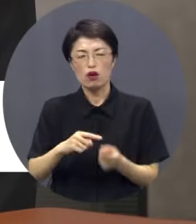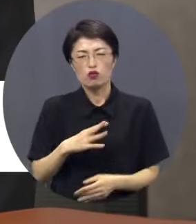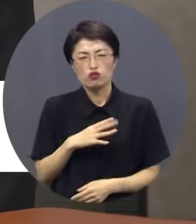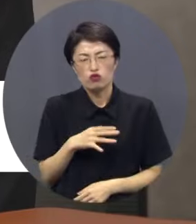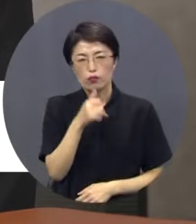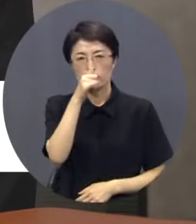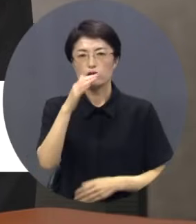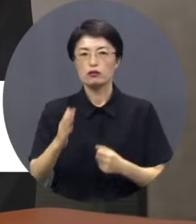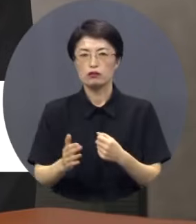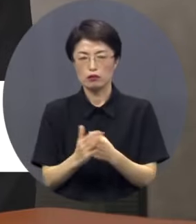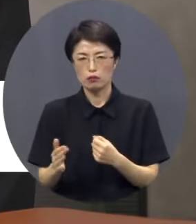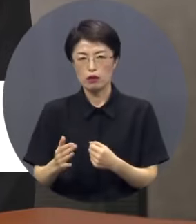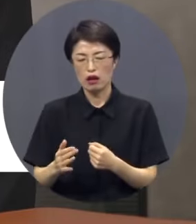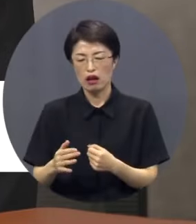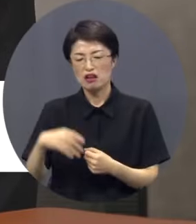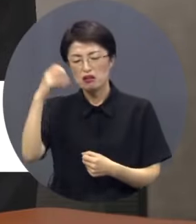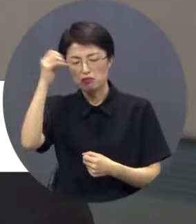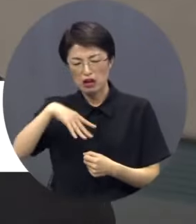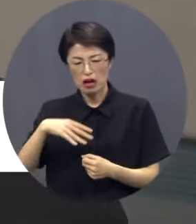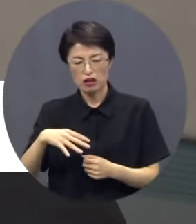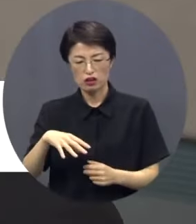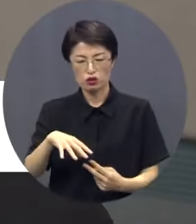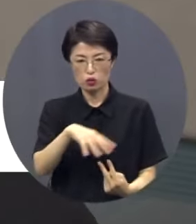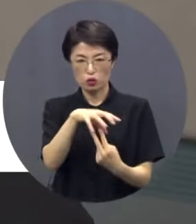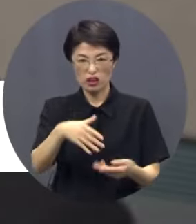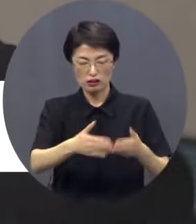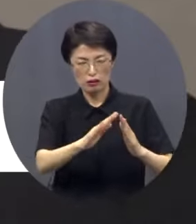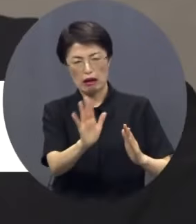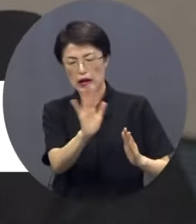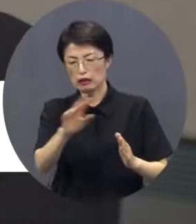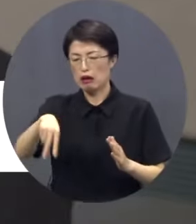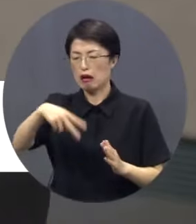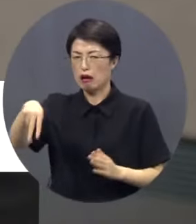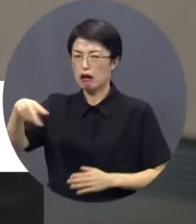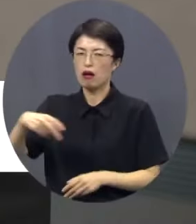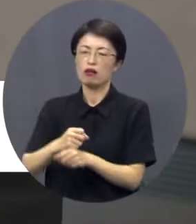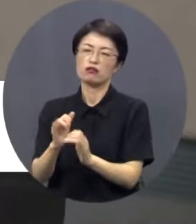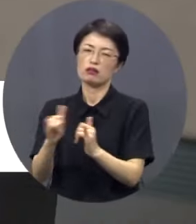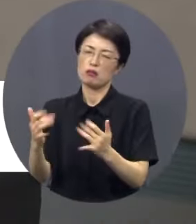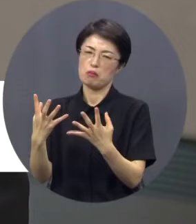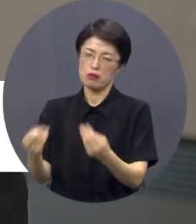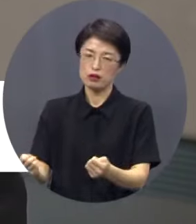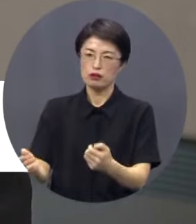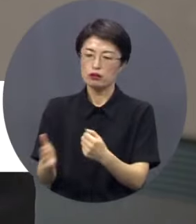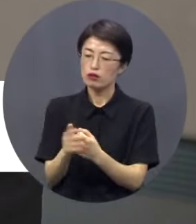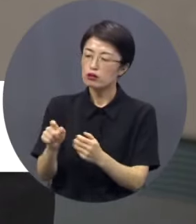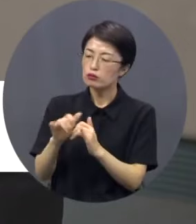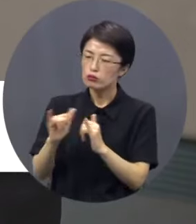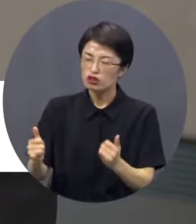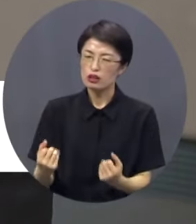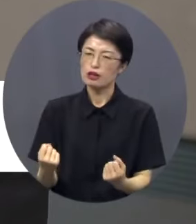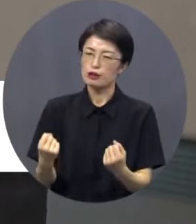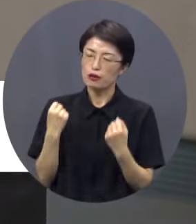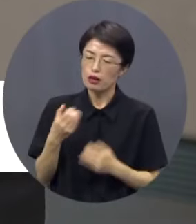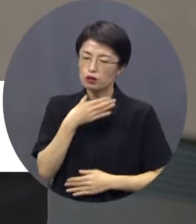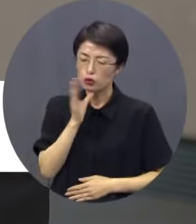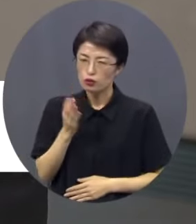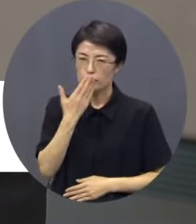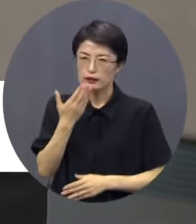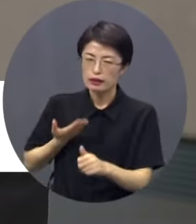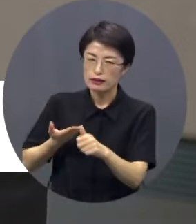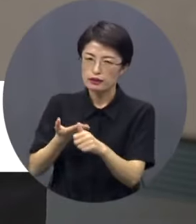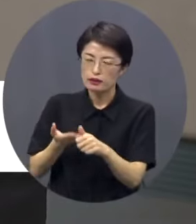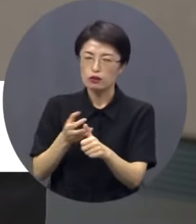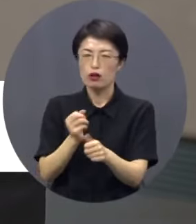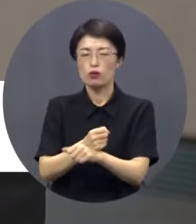동네에 이렇게 방황하시는 분들 되게 많으시거든요 그런 분들을 건강하게 또는 식사까지 제공하면서 어 어르신들이 즐길